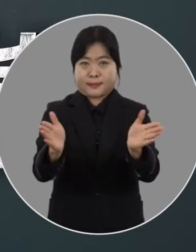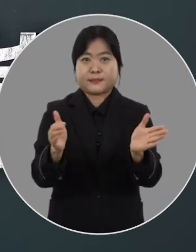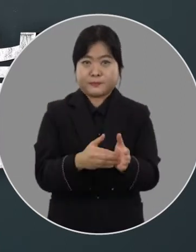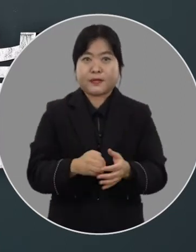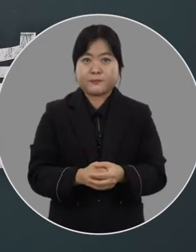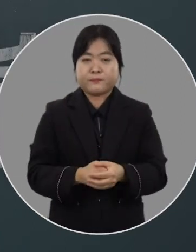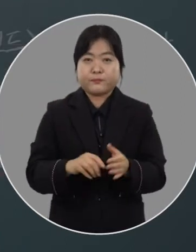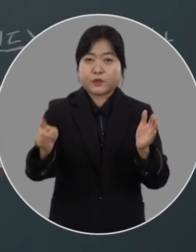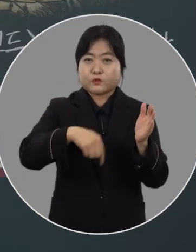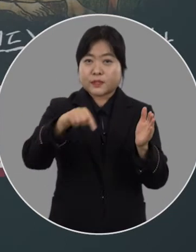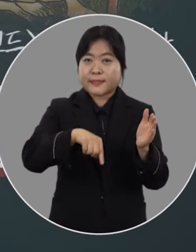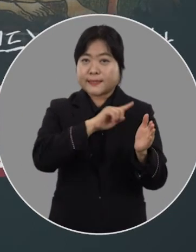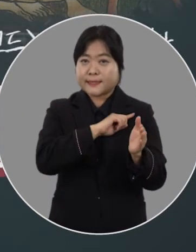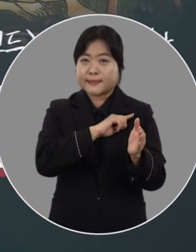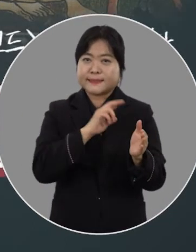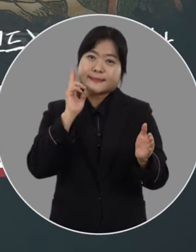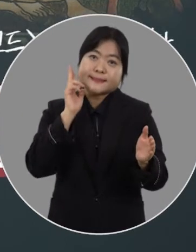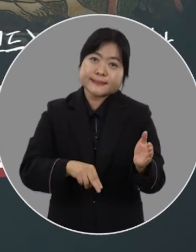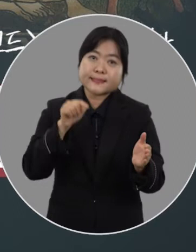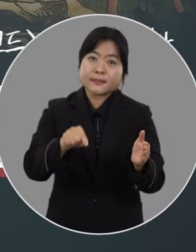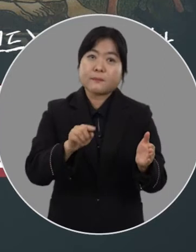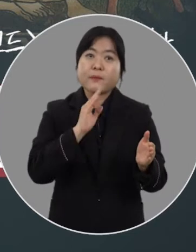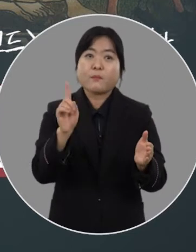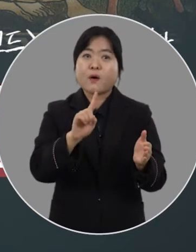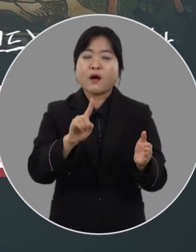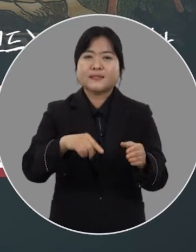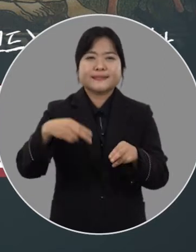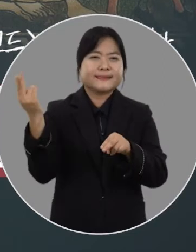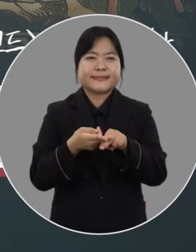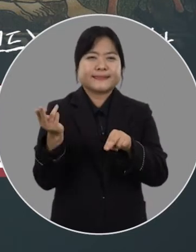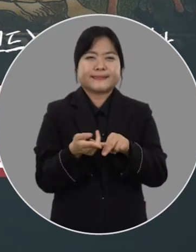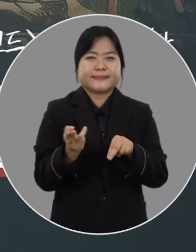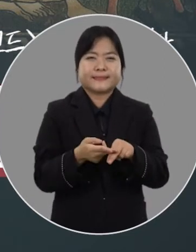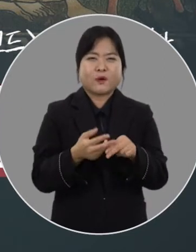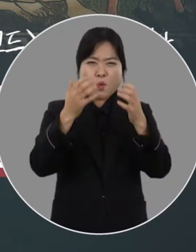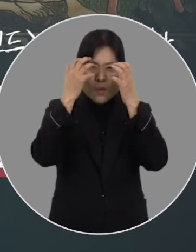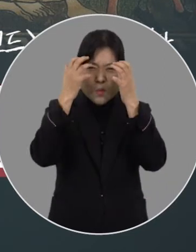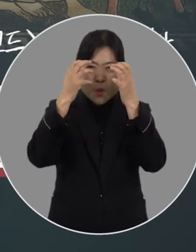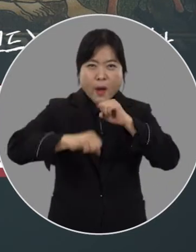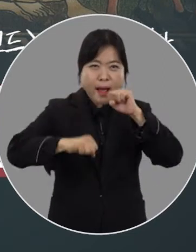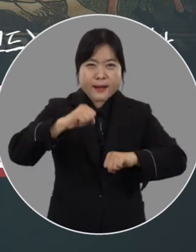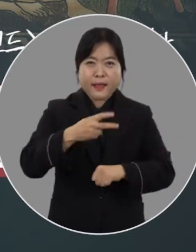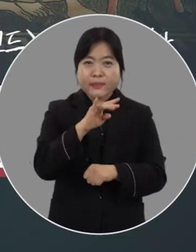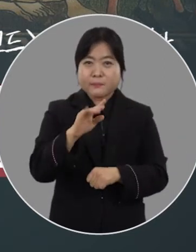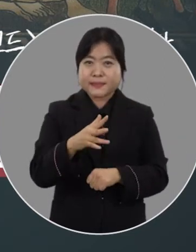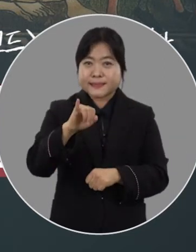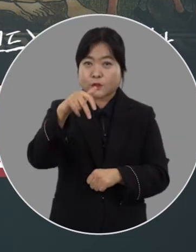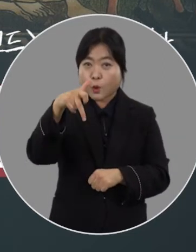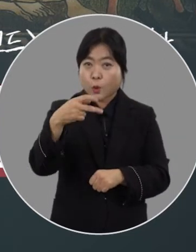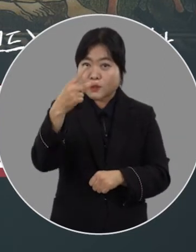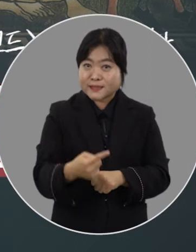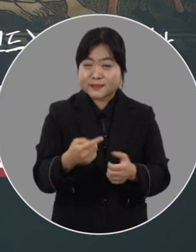퍼져나가기 시작했고요. 그 중에서 가장 극단적인 것은 바로 채찍고행이었습니다. 다빈치 코드라는 영화를 혹시